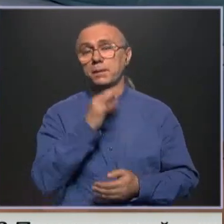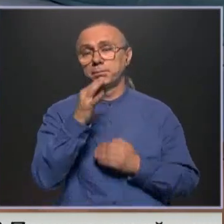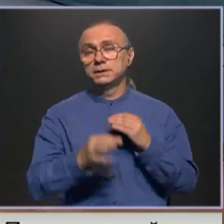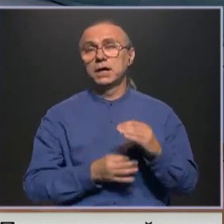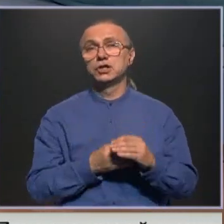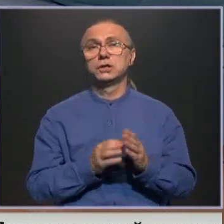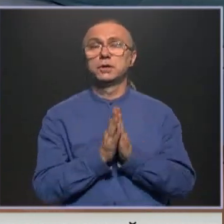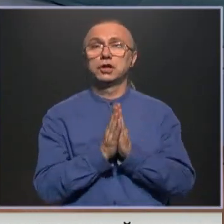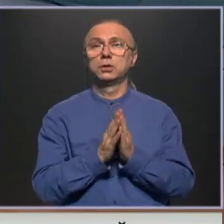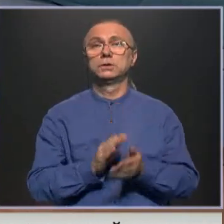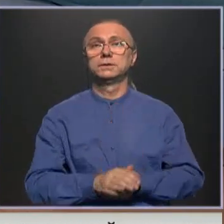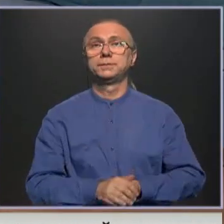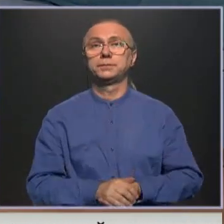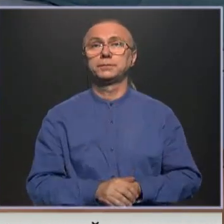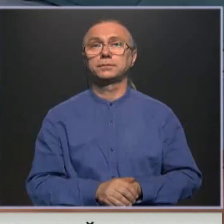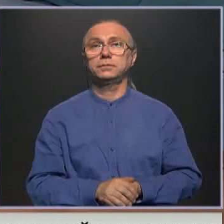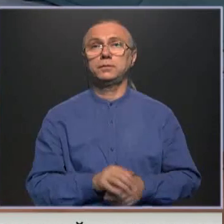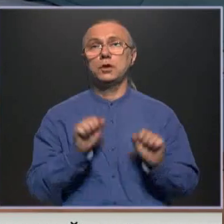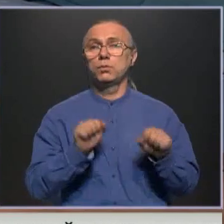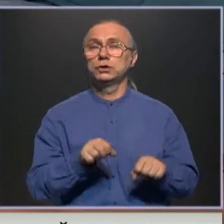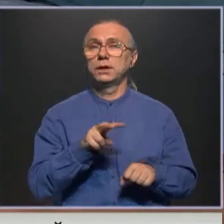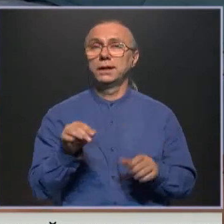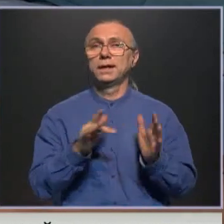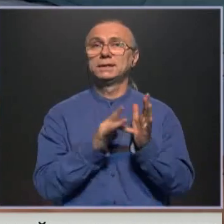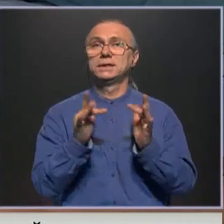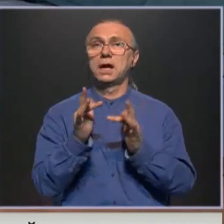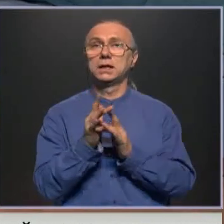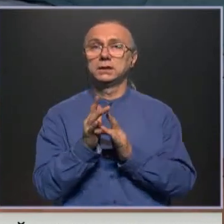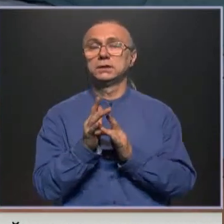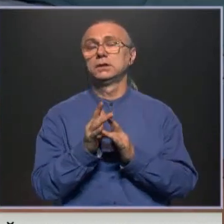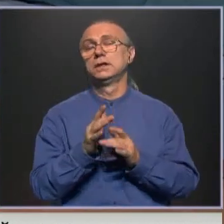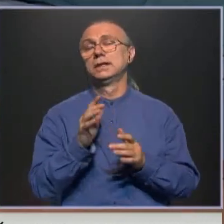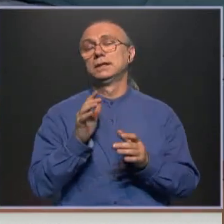Подскажите, пожалуйста, можно ли христианину заниматься йогой?